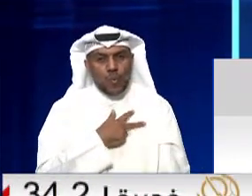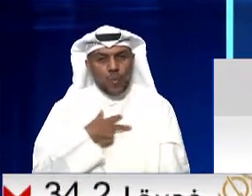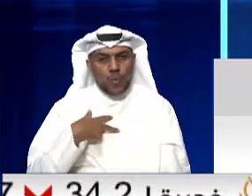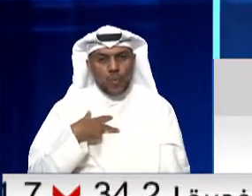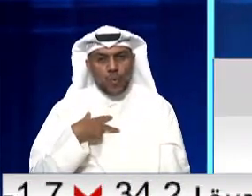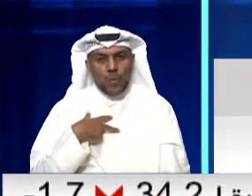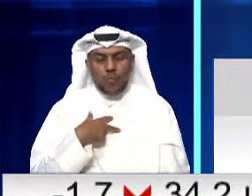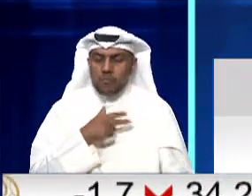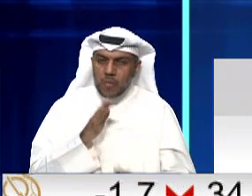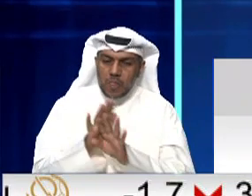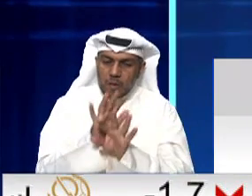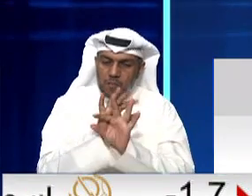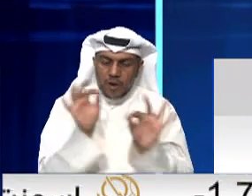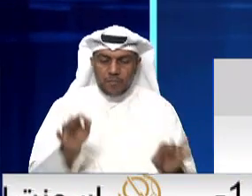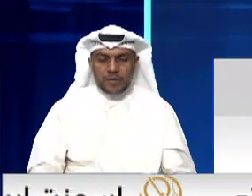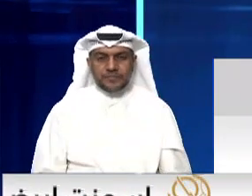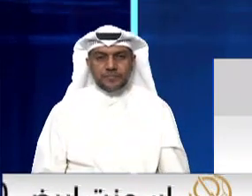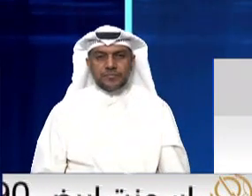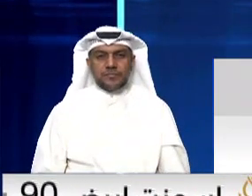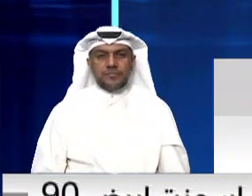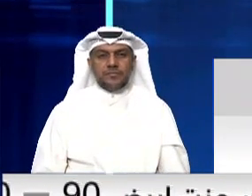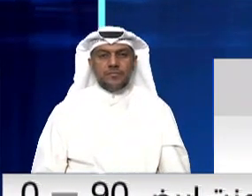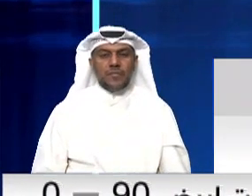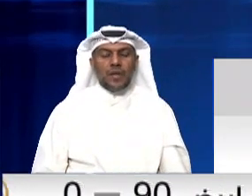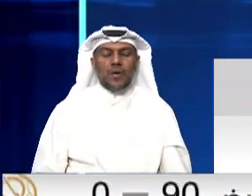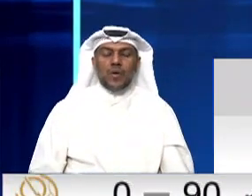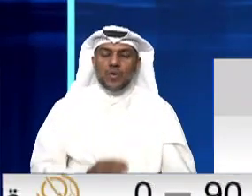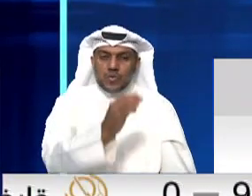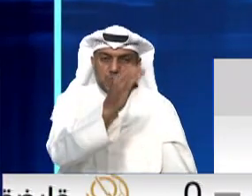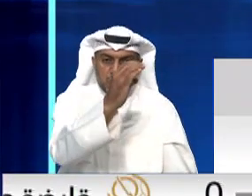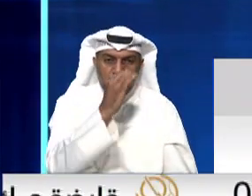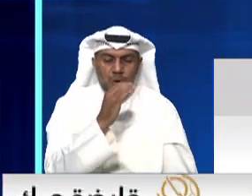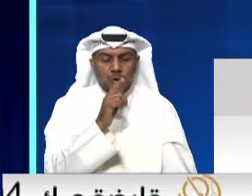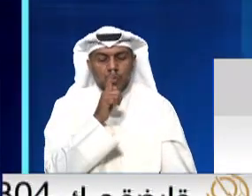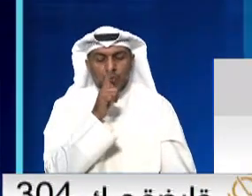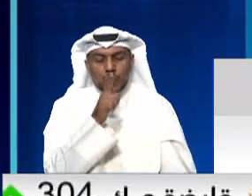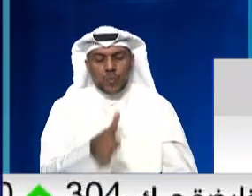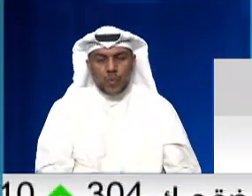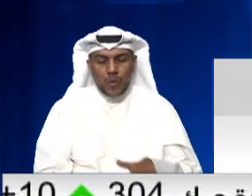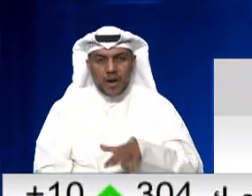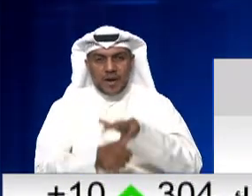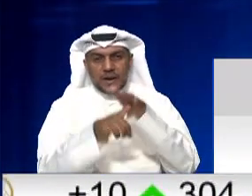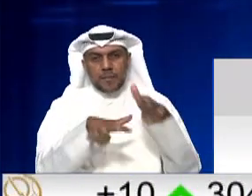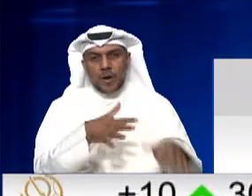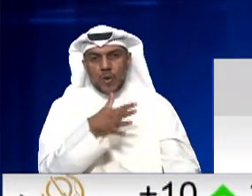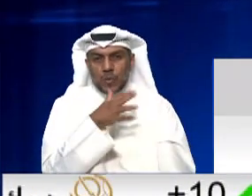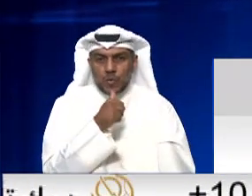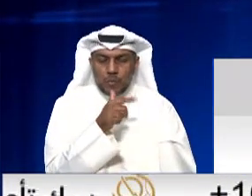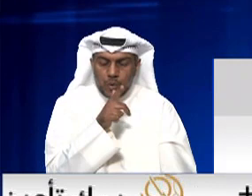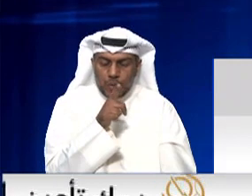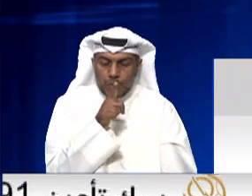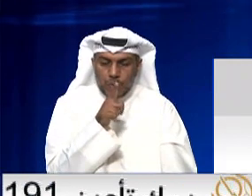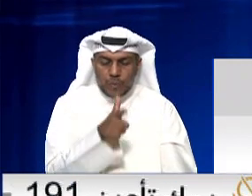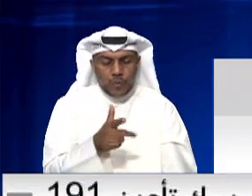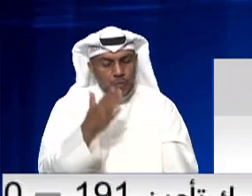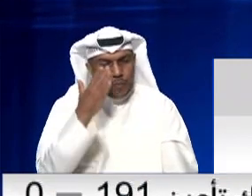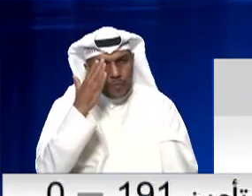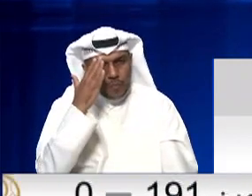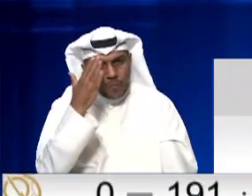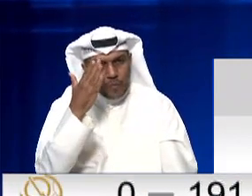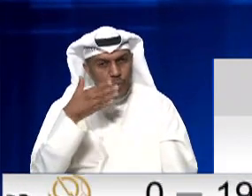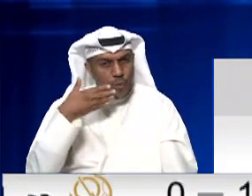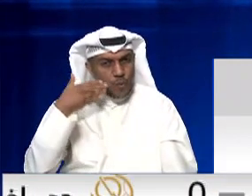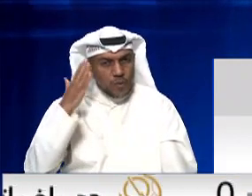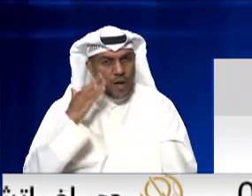لجلالته. وقد أعرب جلالة السلطان هيثم بن طارق المعظم سلطان سلطنة عمان الشقيقة عن بالغ